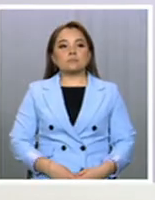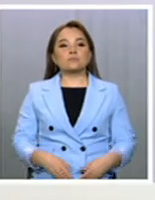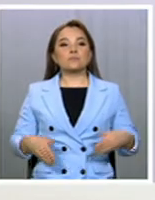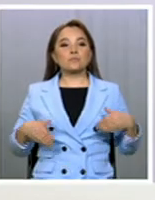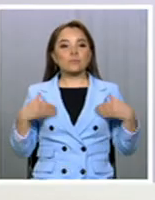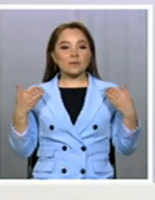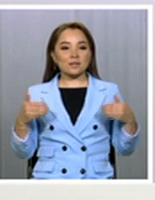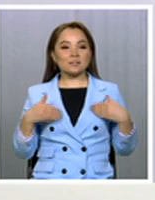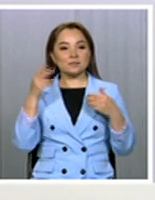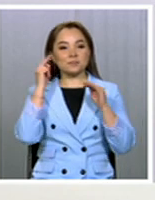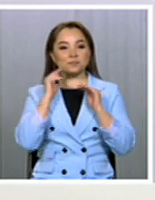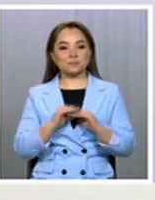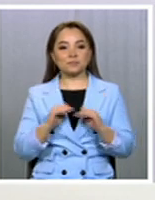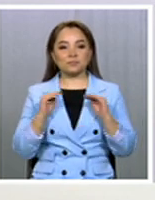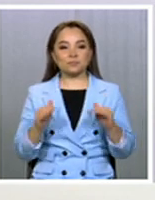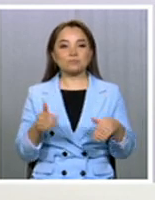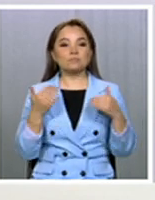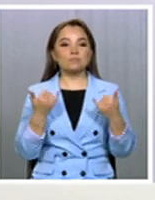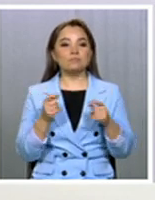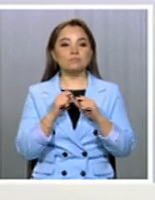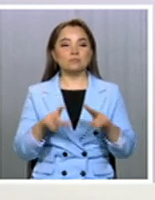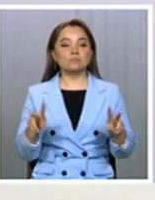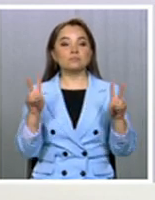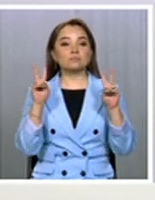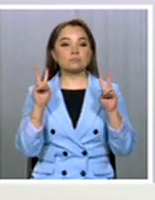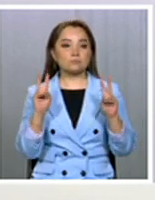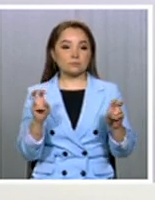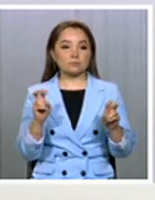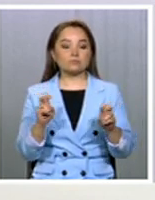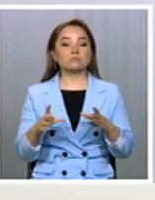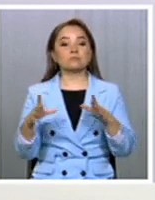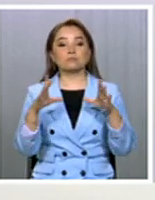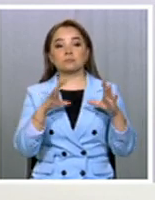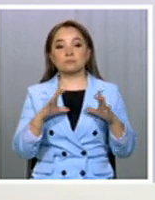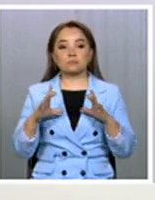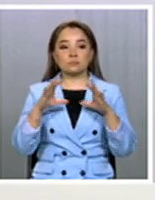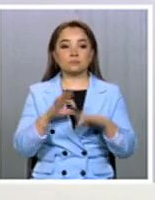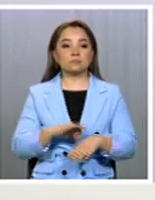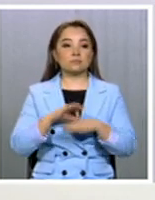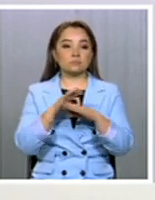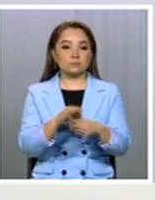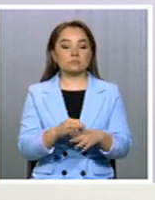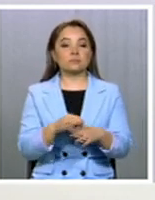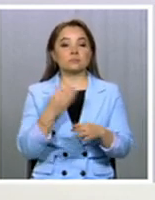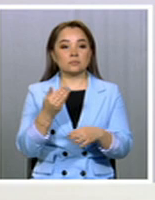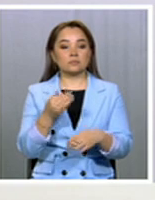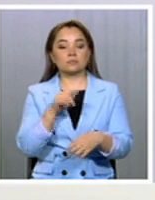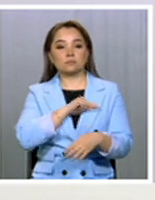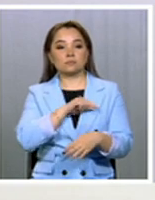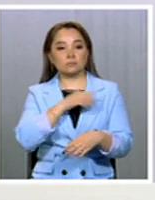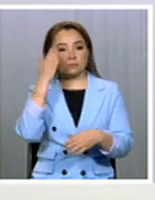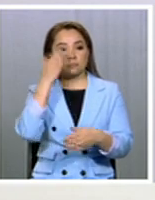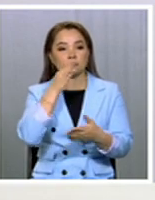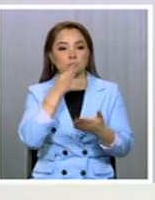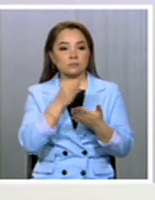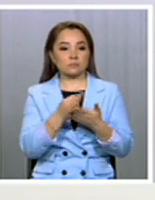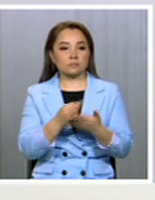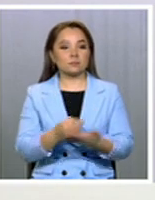Сәлеметсіздер ме оқушылар. Бүгінгі сабағымыздың тақырыбы шеңберге жүргізілген жанаманың қасиеттері.